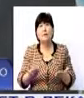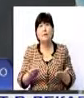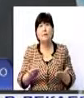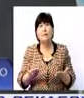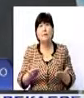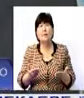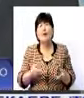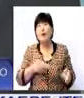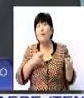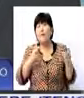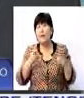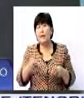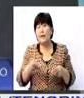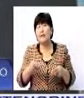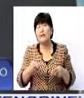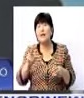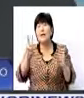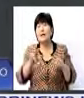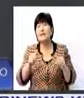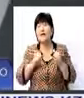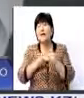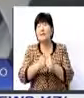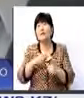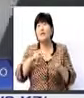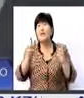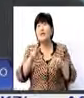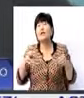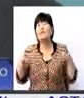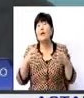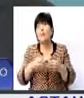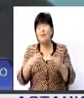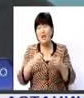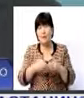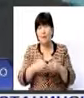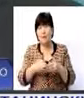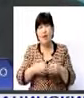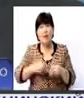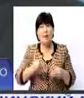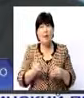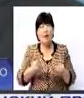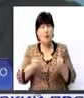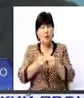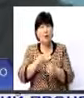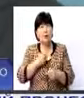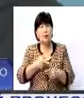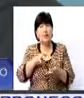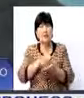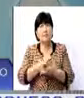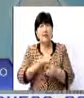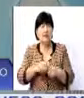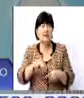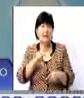Мы приехали искать партнеров. То есть мы ищем компанию, партнеров, которые будут заниматься нашей